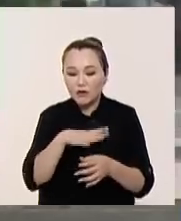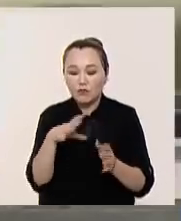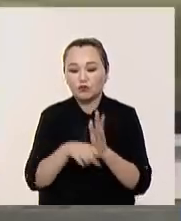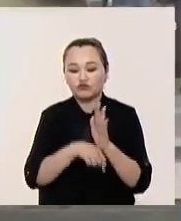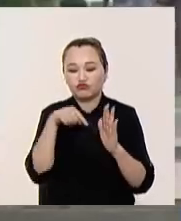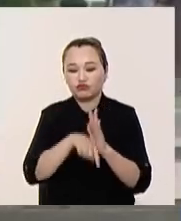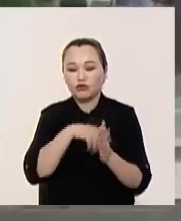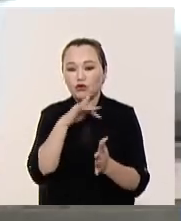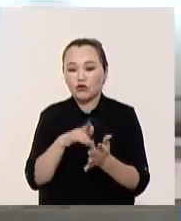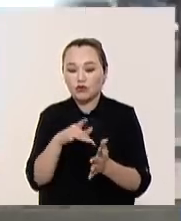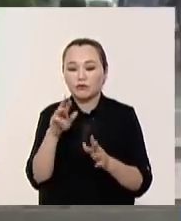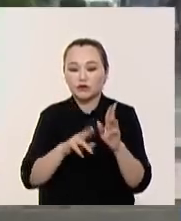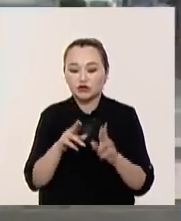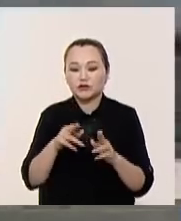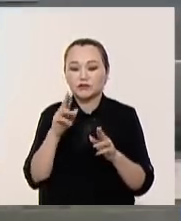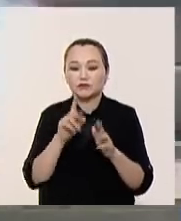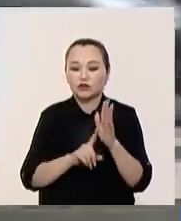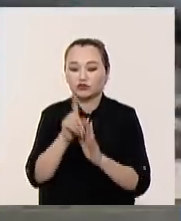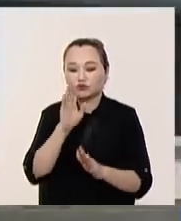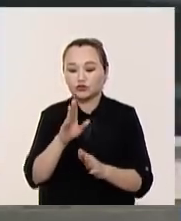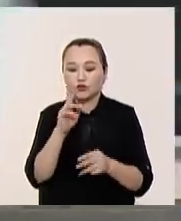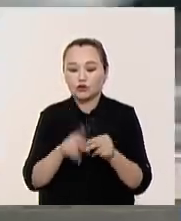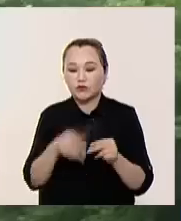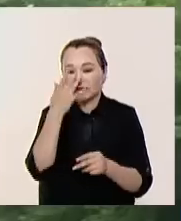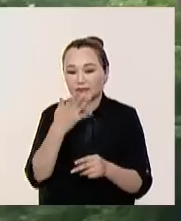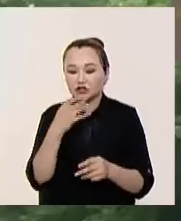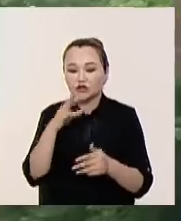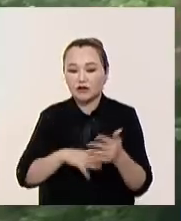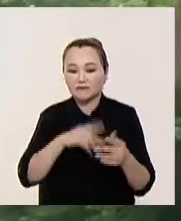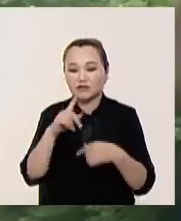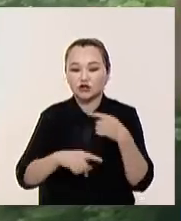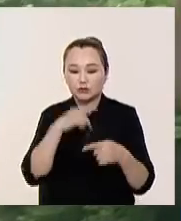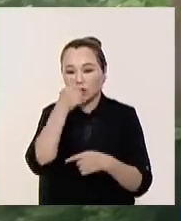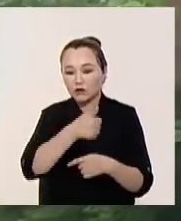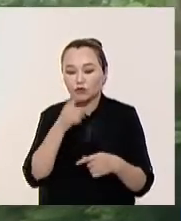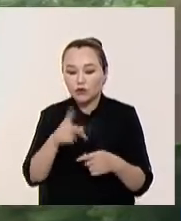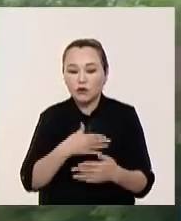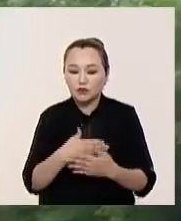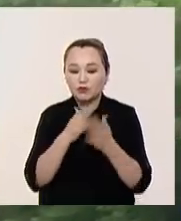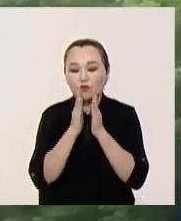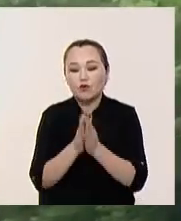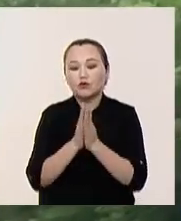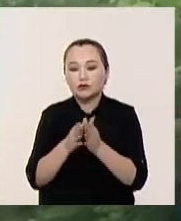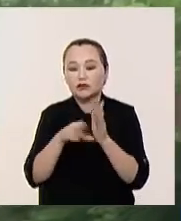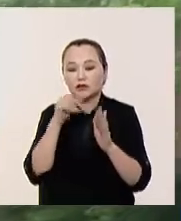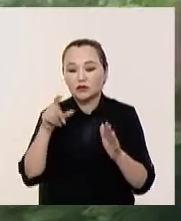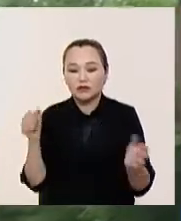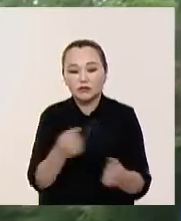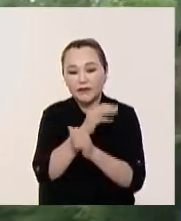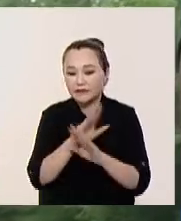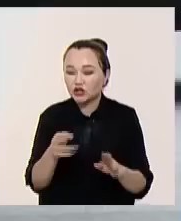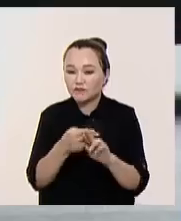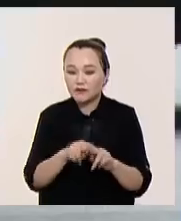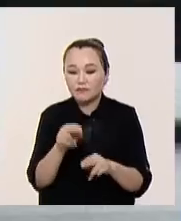городов. Предположительно, стандарты вступят в силу к концу лета, а штрафы – в следующем году. Однако общественники просят мажилисменов не поддерживать